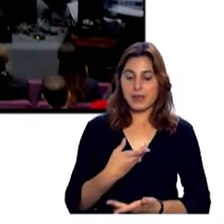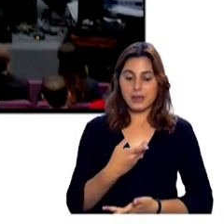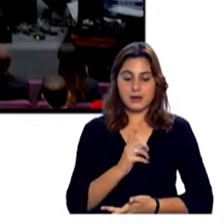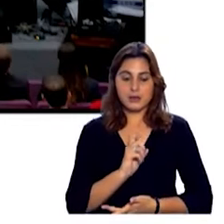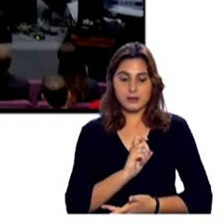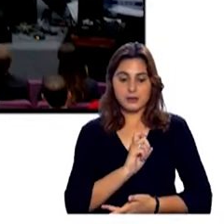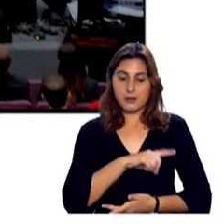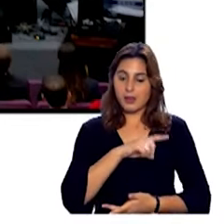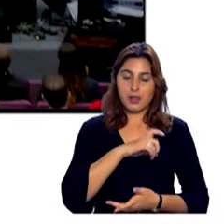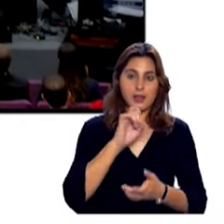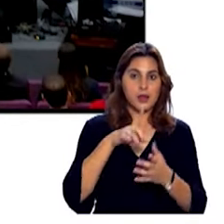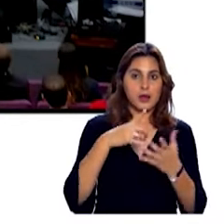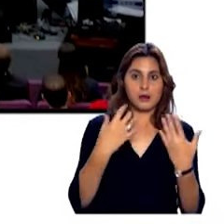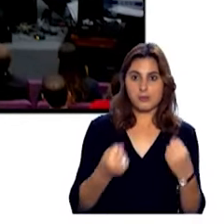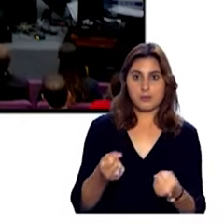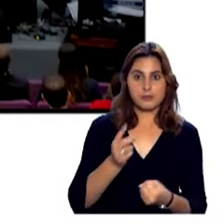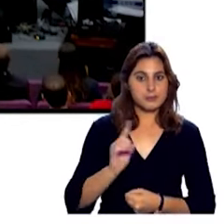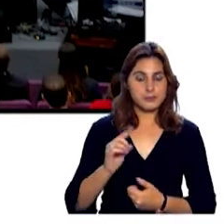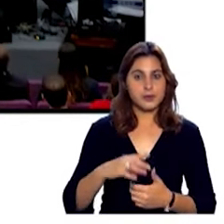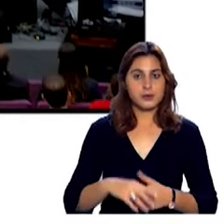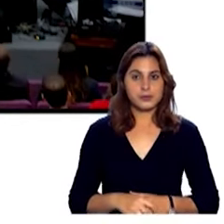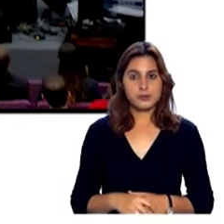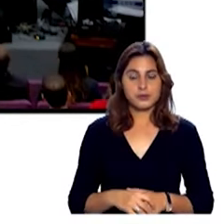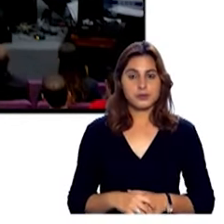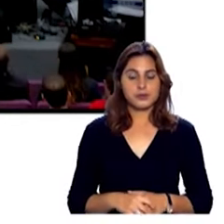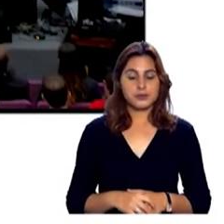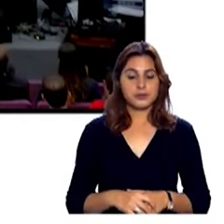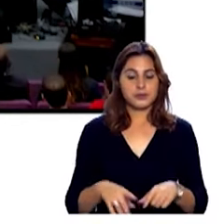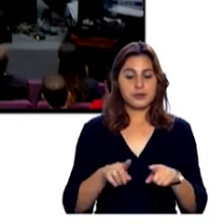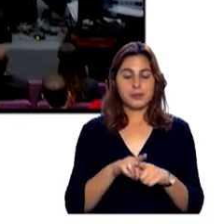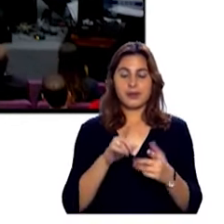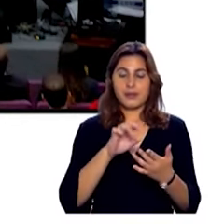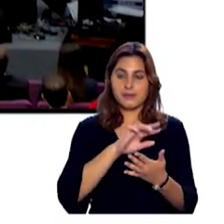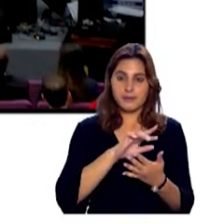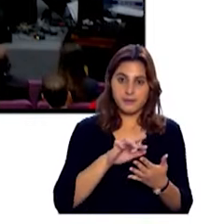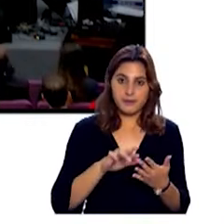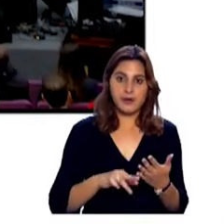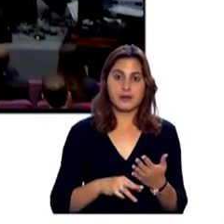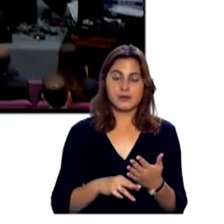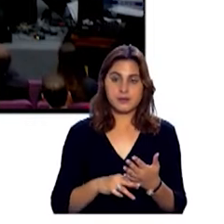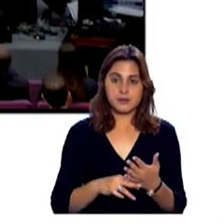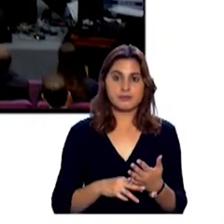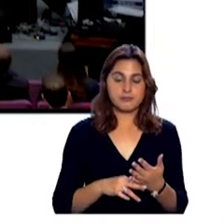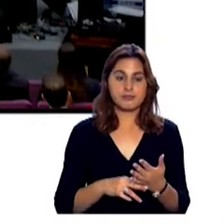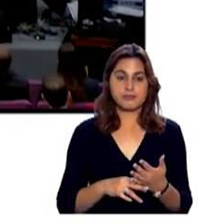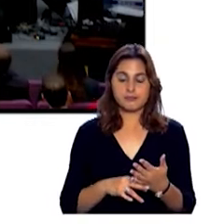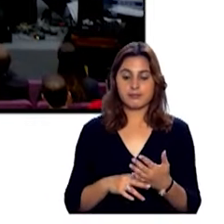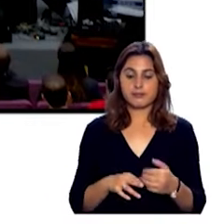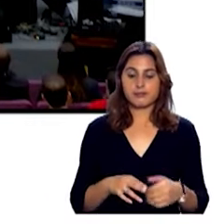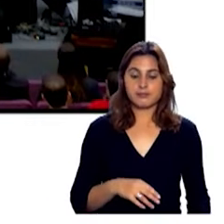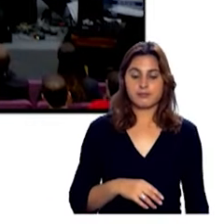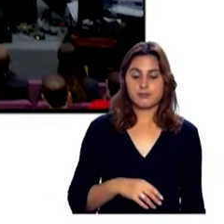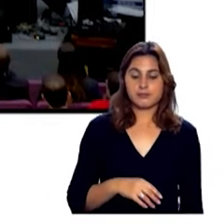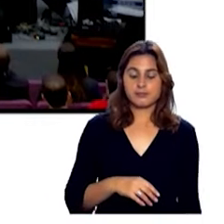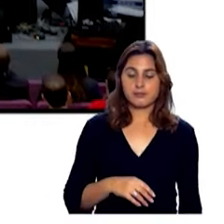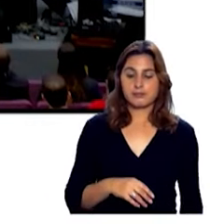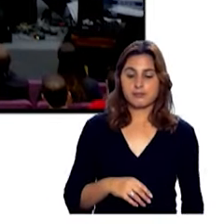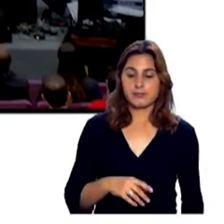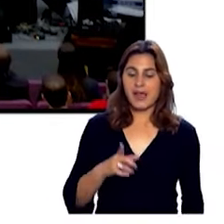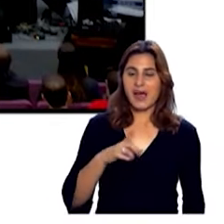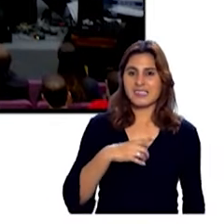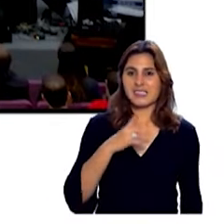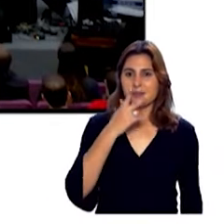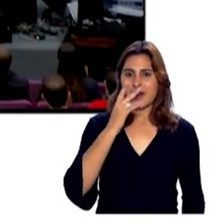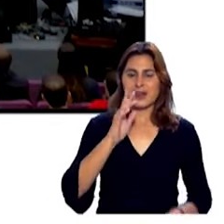modalità con cui compiuta si tratta di una esas peraz questione Della Della motivazione